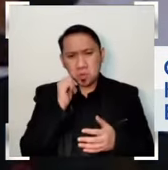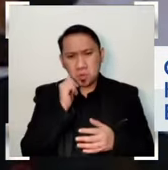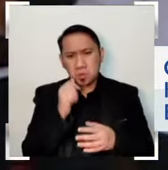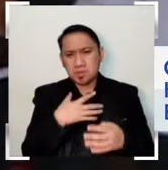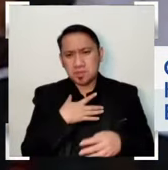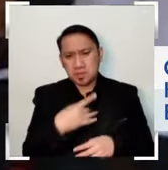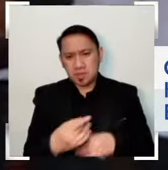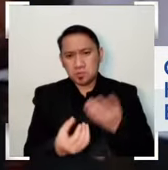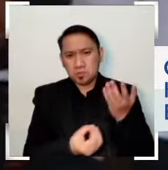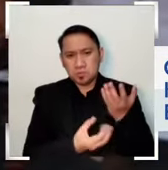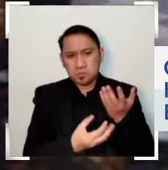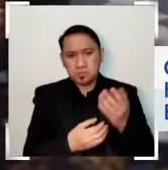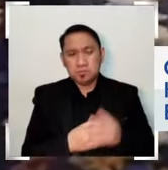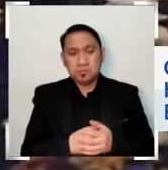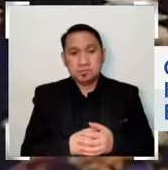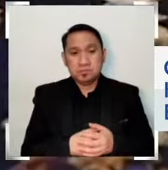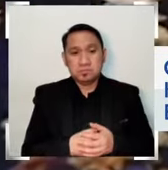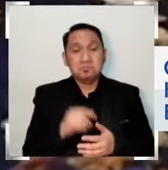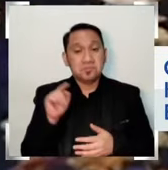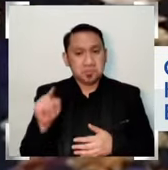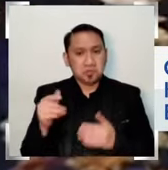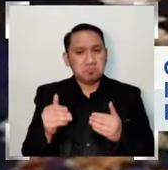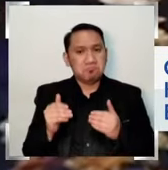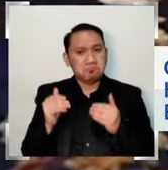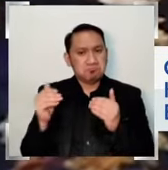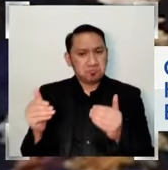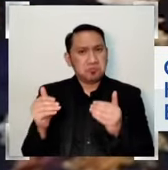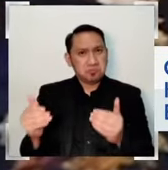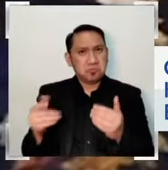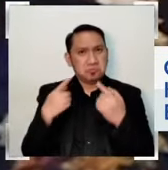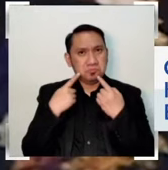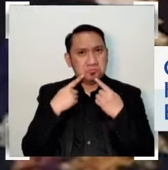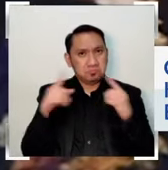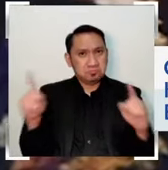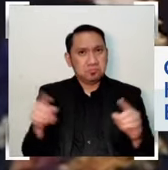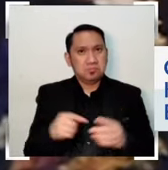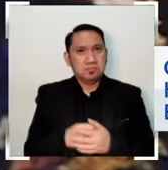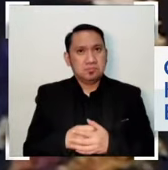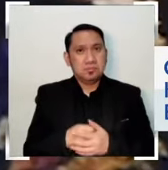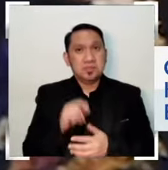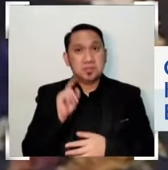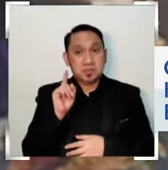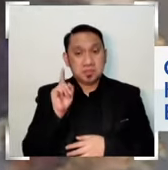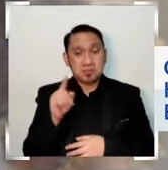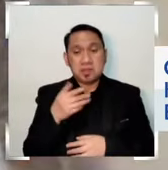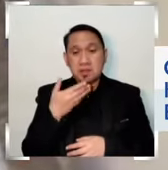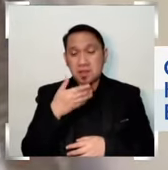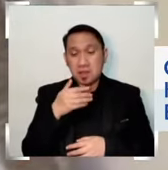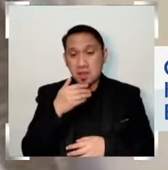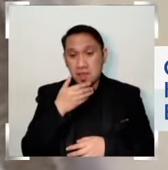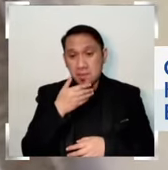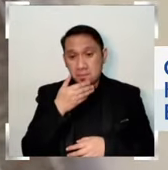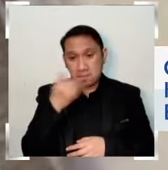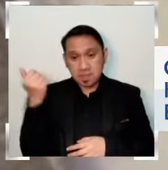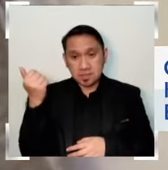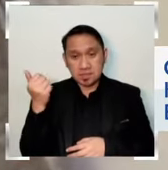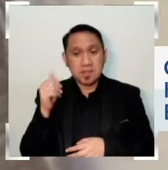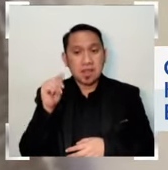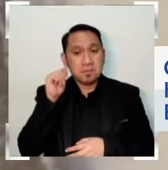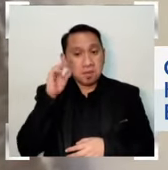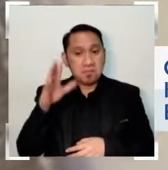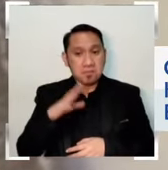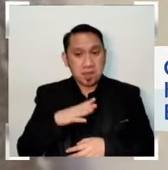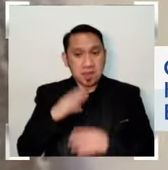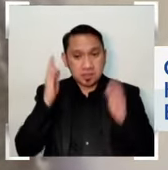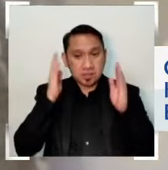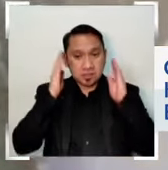Di lang nagbunga kundi umarangkada ang kanyang hard work. Kinilala si Johan bilang Asia's Best Female Chef 2023 ng